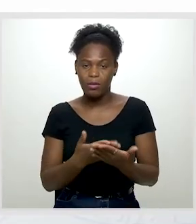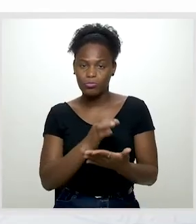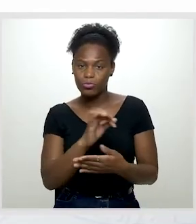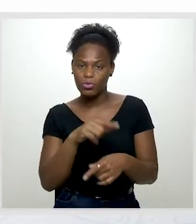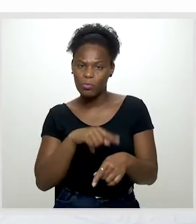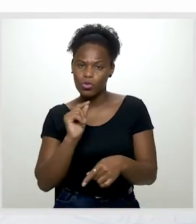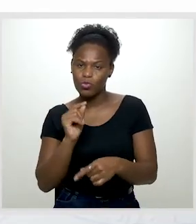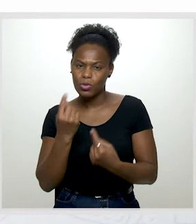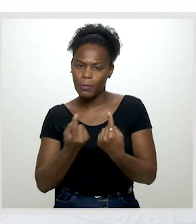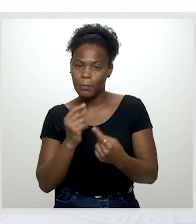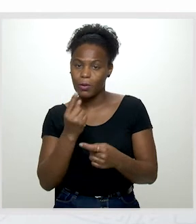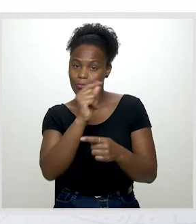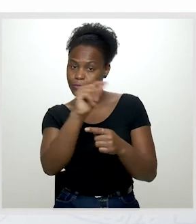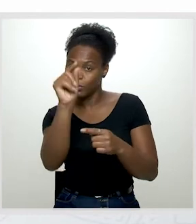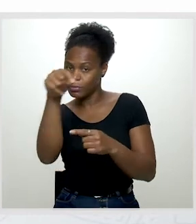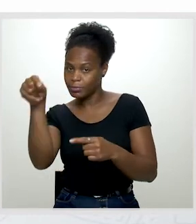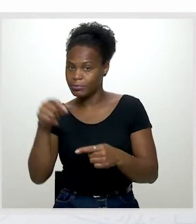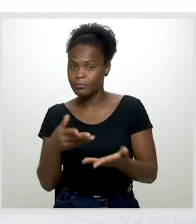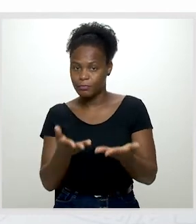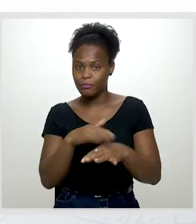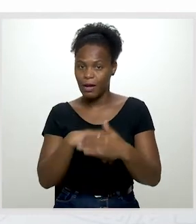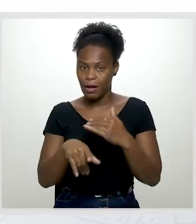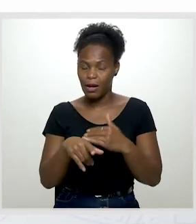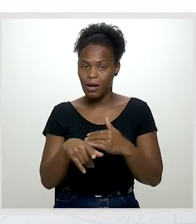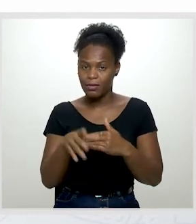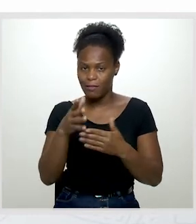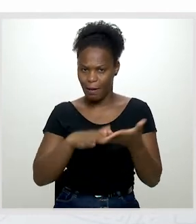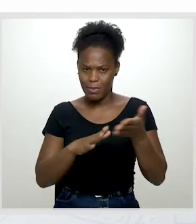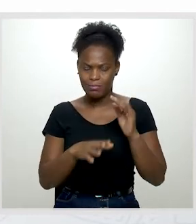quelques minutes pour compléter ce tableau. Ça va être très rapide.